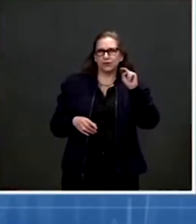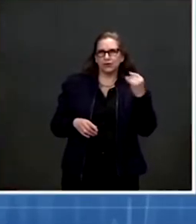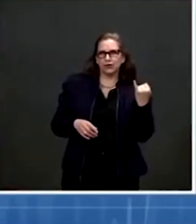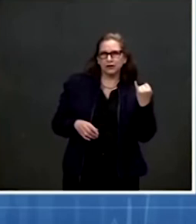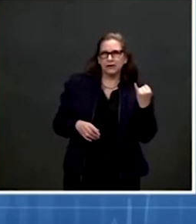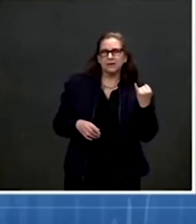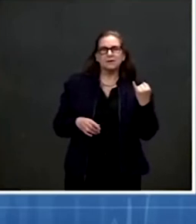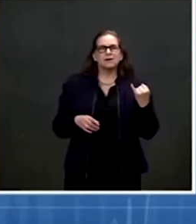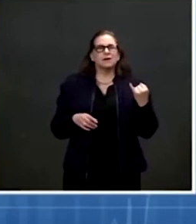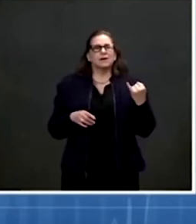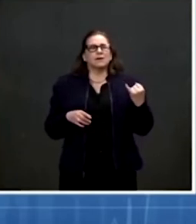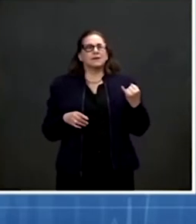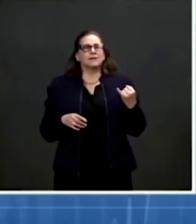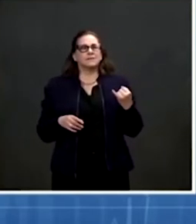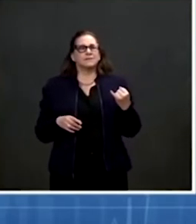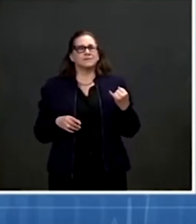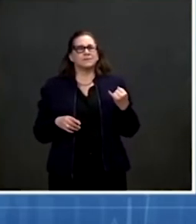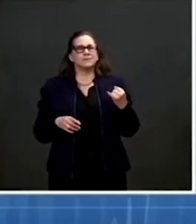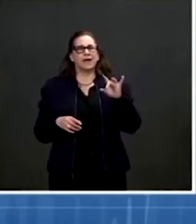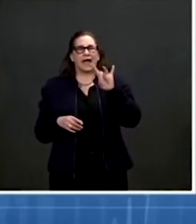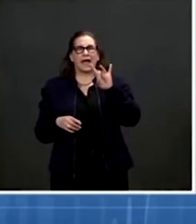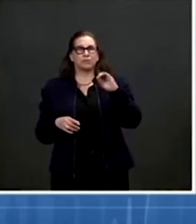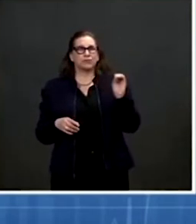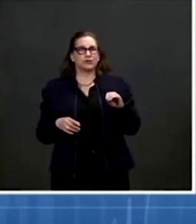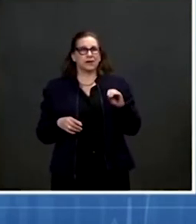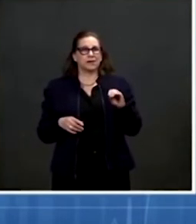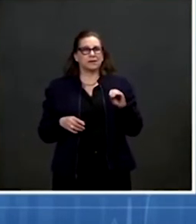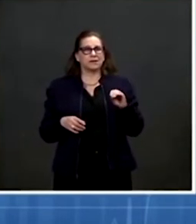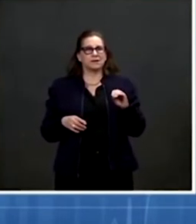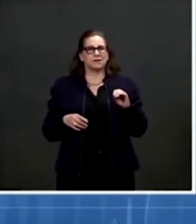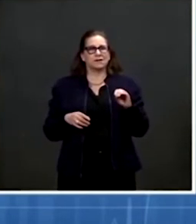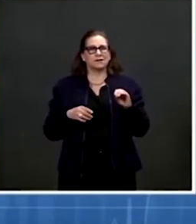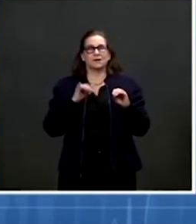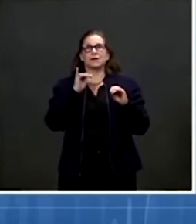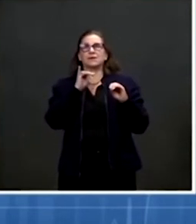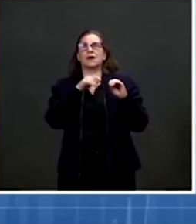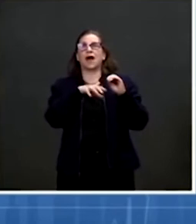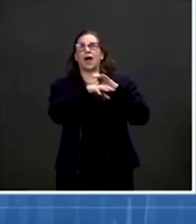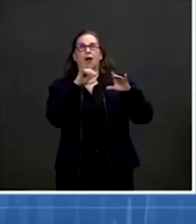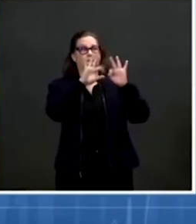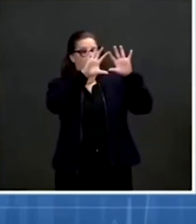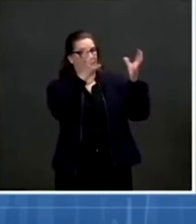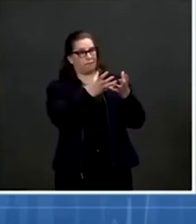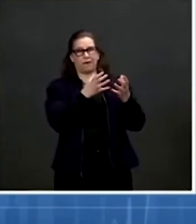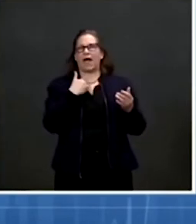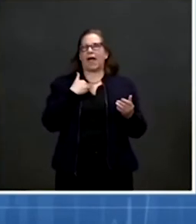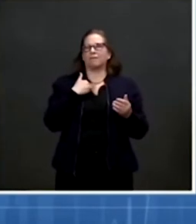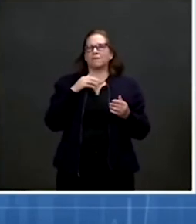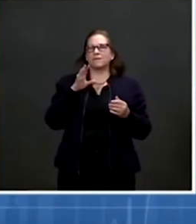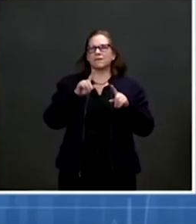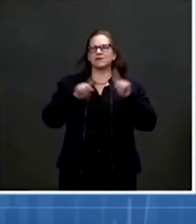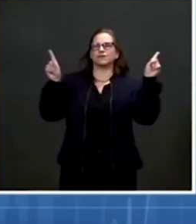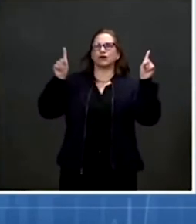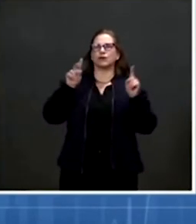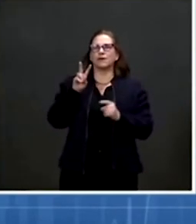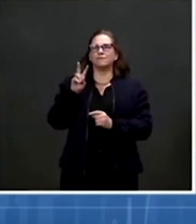Walensky, ilk olarak İngiltere'de görülen koronavirüsünün son derece bulaşıcı varyantının vaka sayıları arttıkça